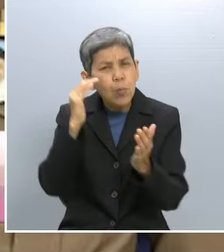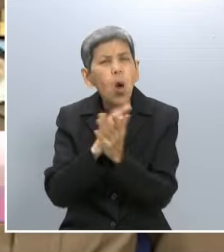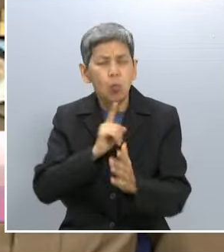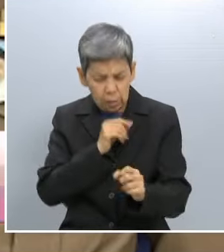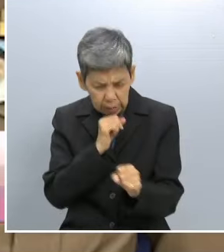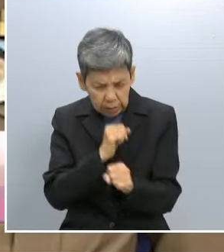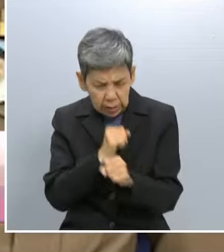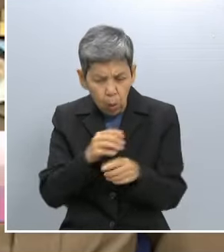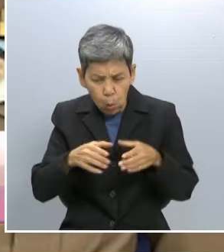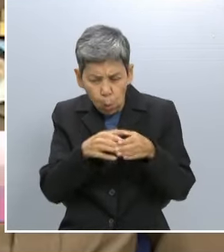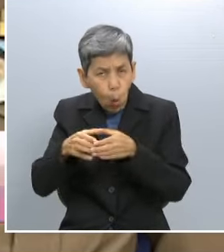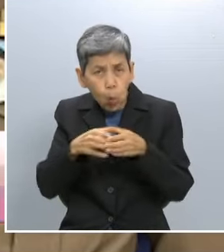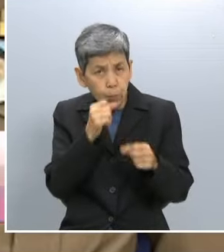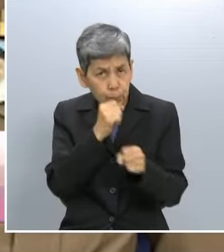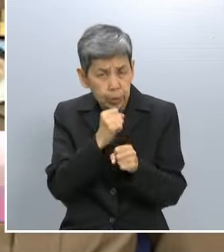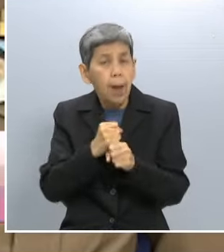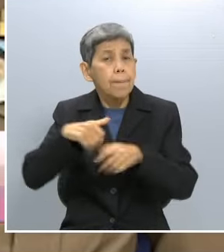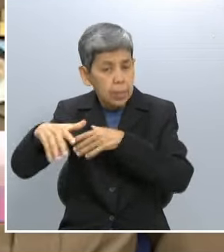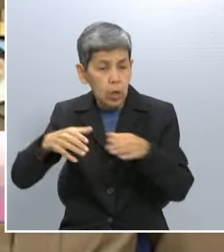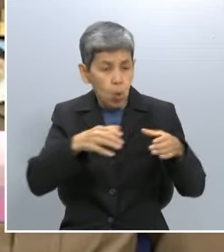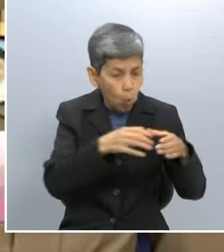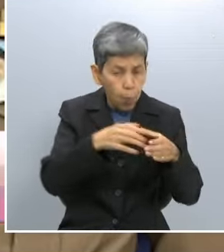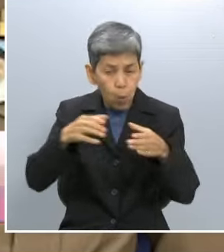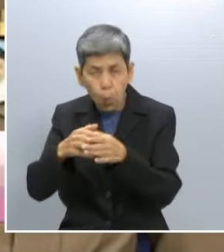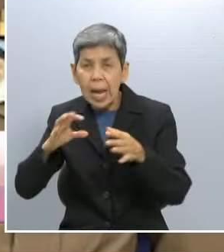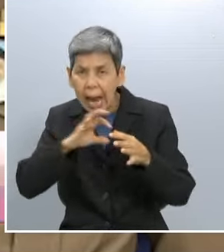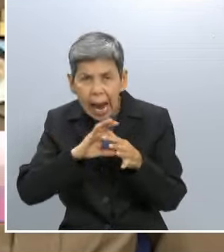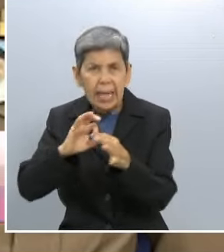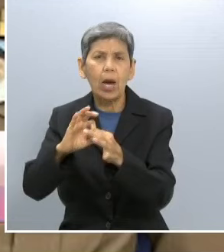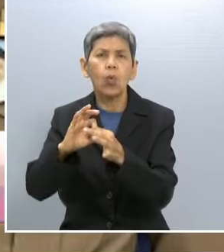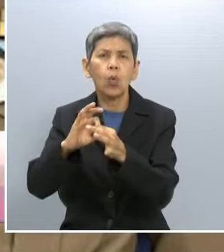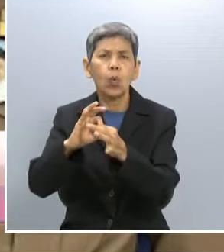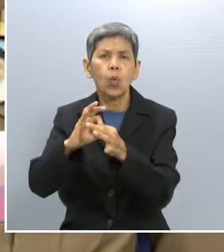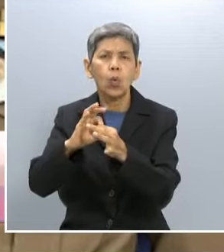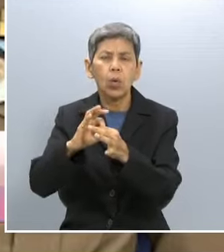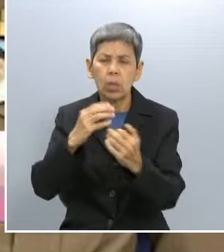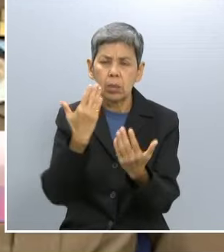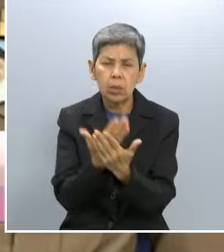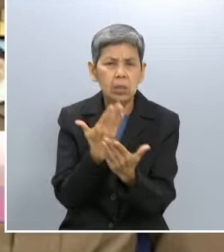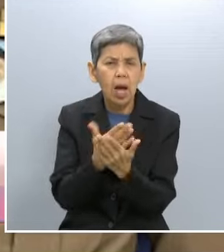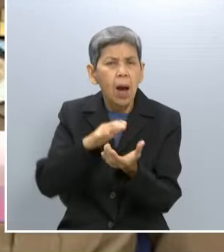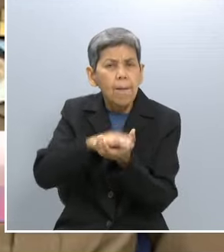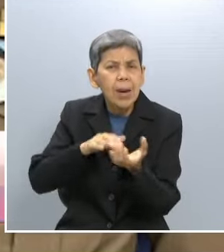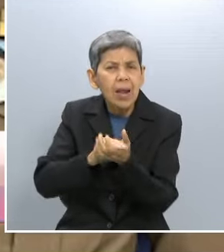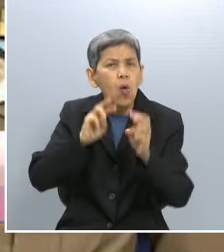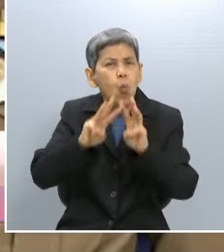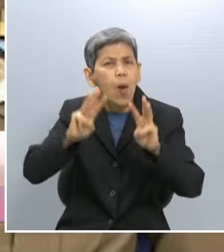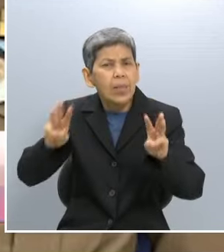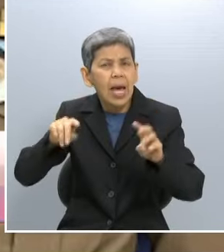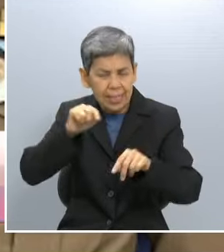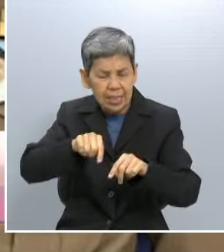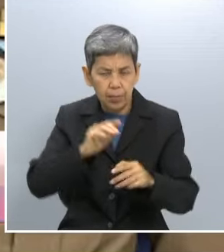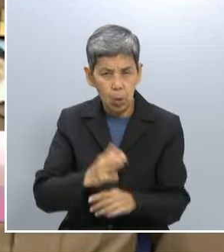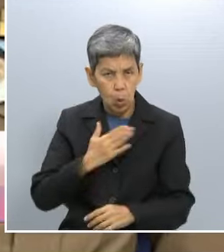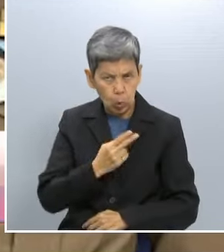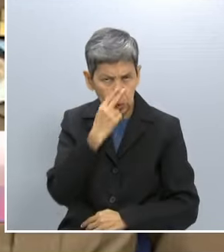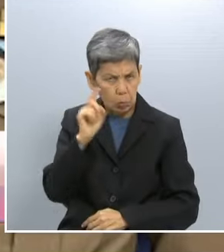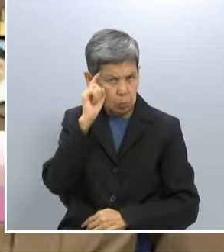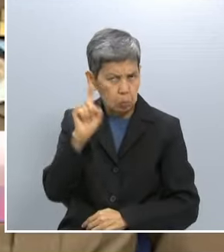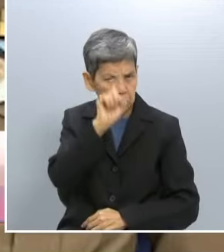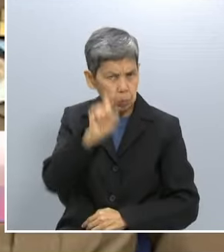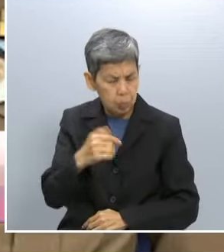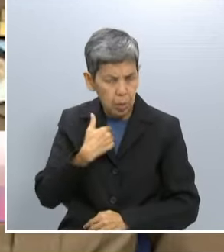วจกลุ่มหนึ่งนะครับแล้วก็ประชาชนกลุ่มหนึ่งเข้าไปยุ่งเกี่ยวกับเรื่องพนันออนไลน์นะครับ คนสงสัยมากเลย